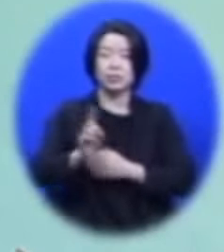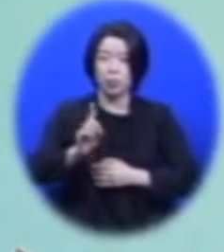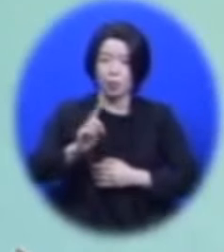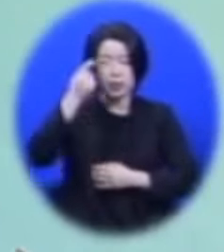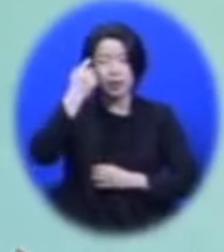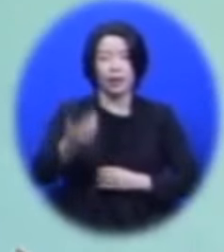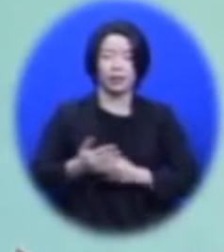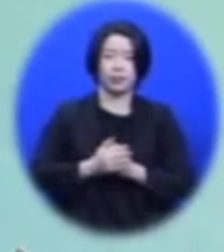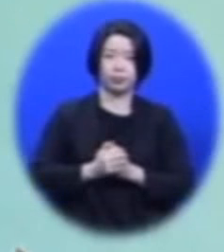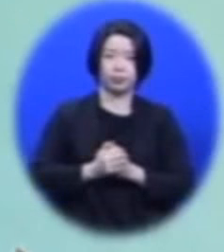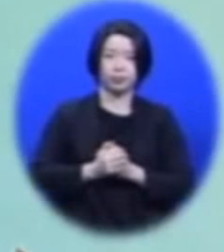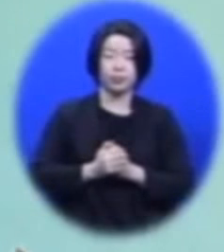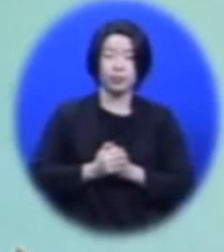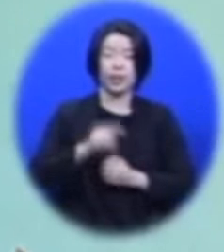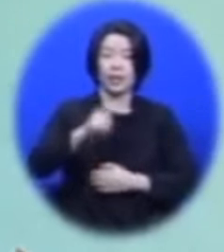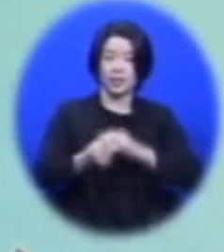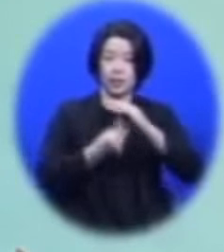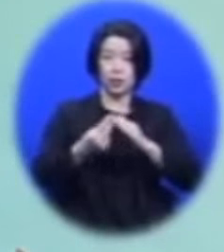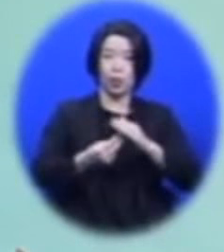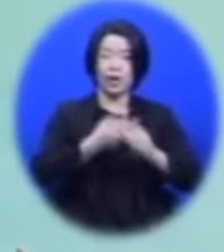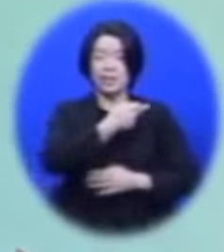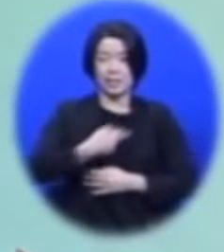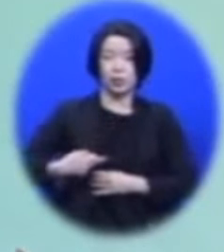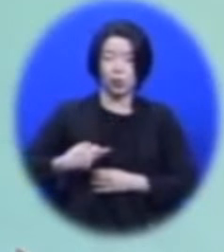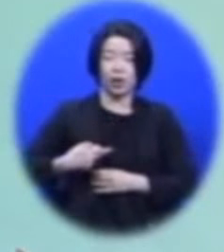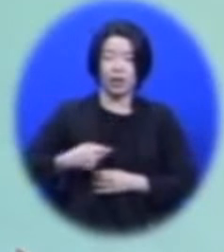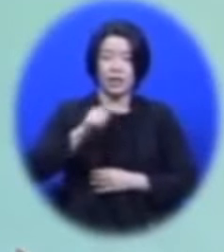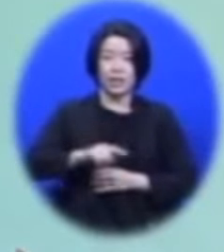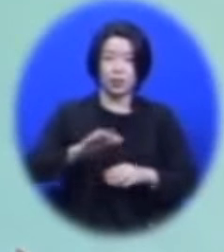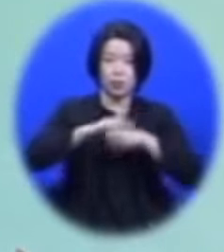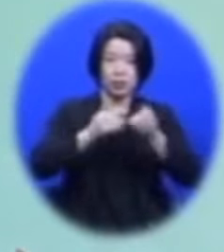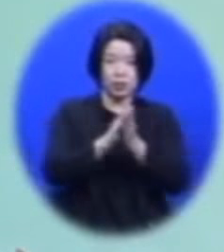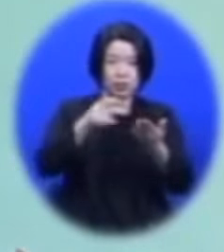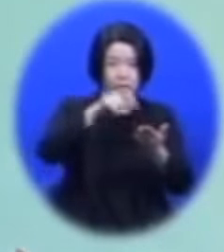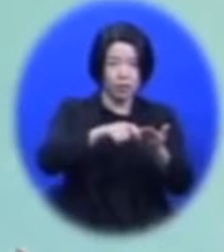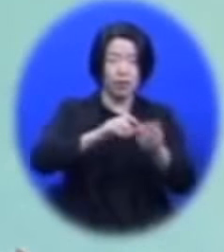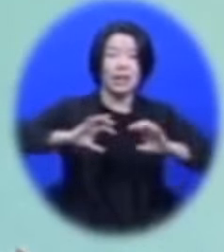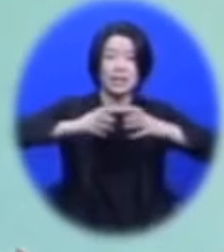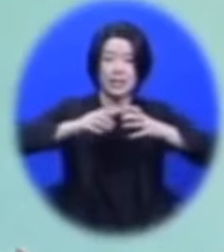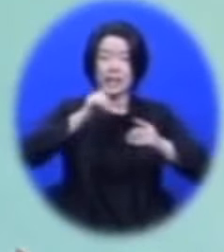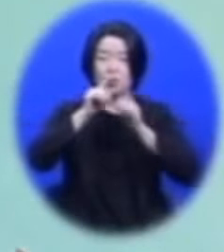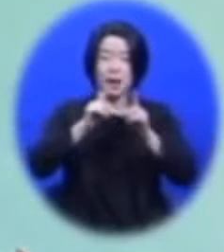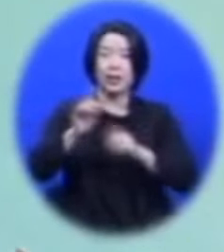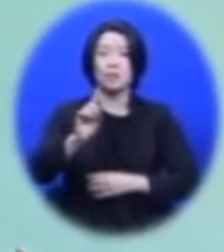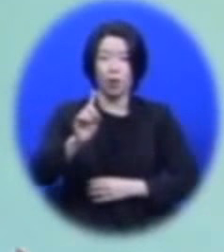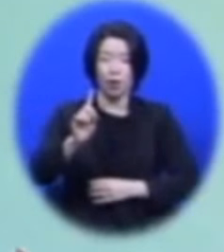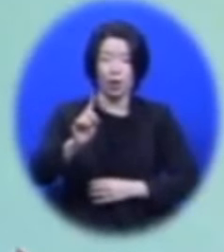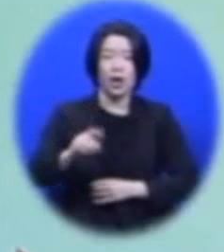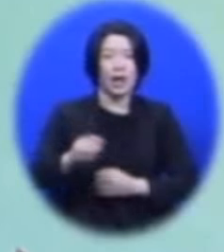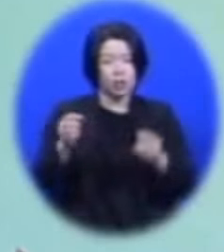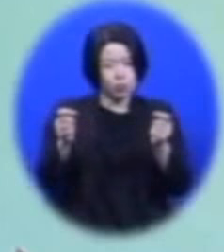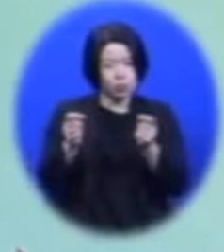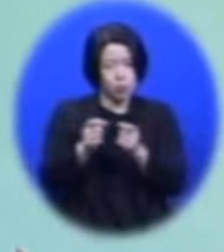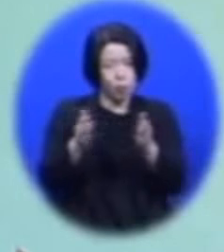걸까요? 이 요한 사도가 오늘 이 본문에서 세상이라고 말한 것은 아주 좁은